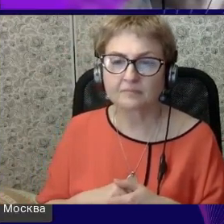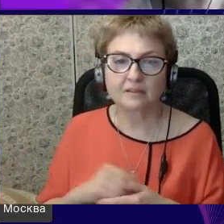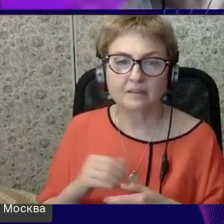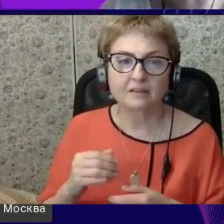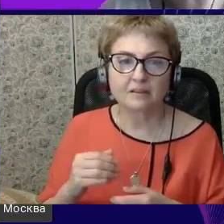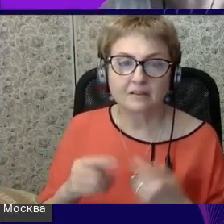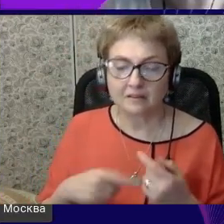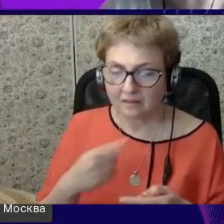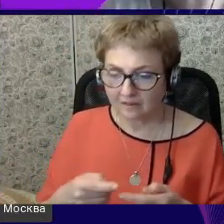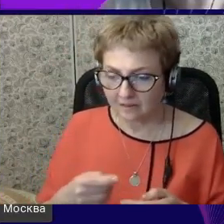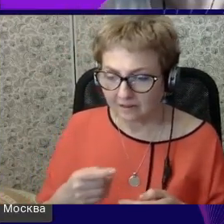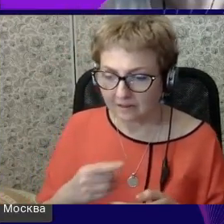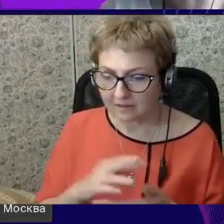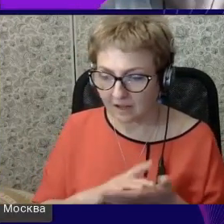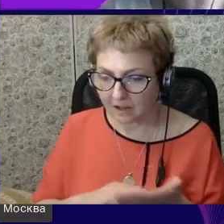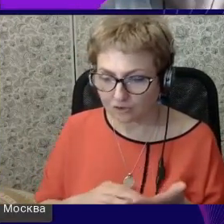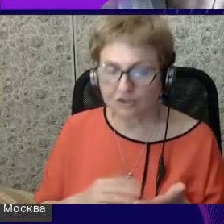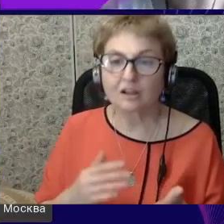потом...